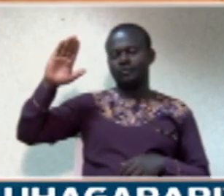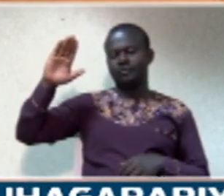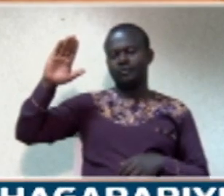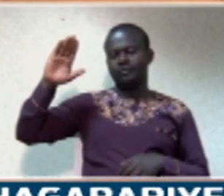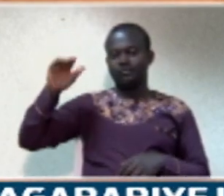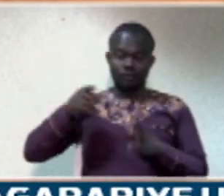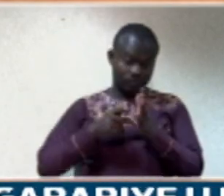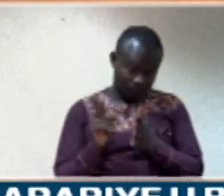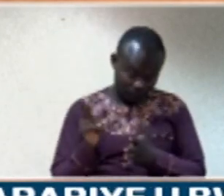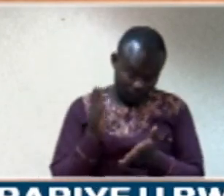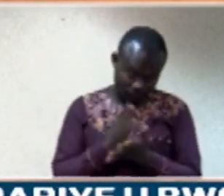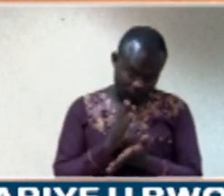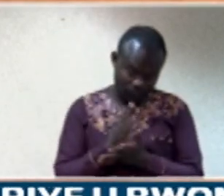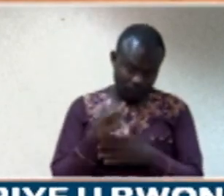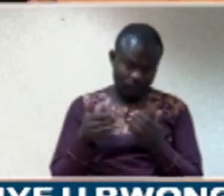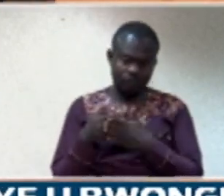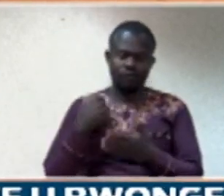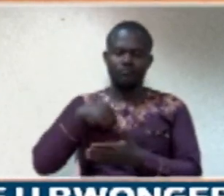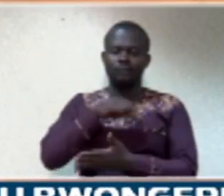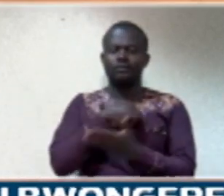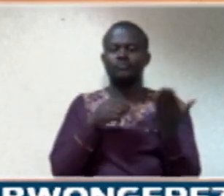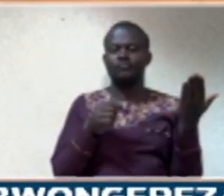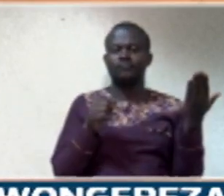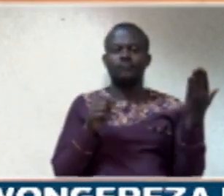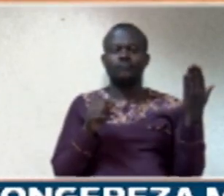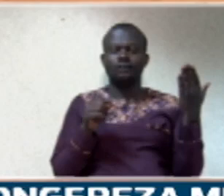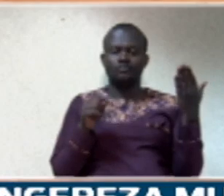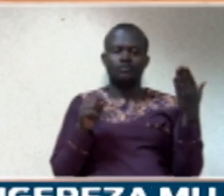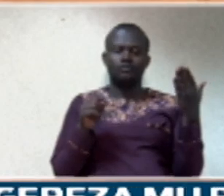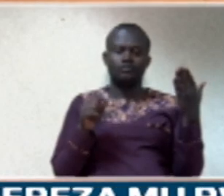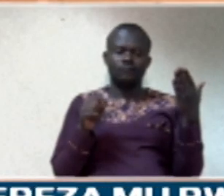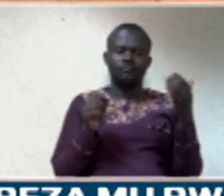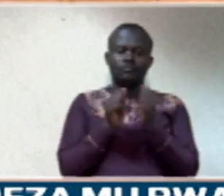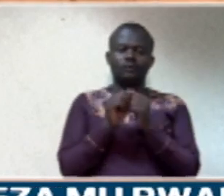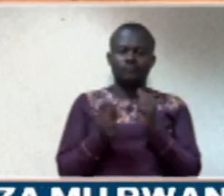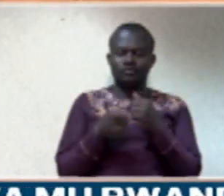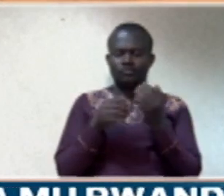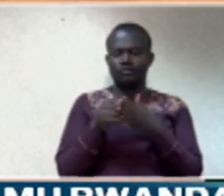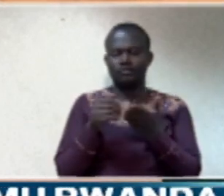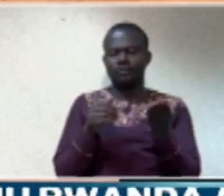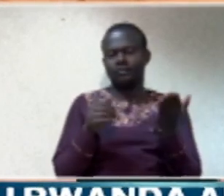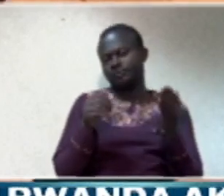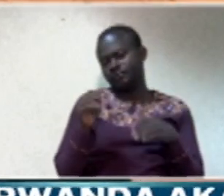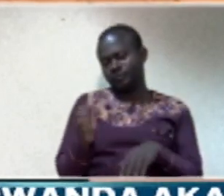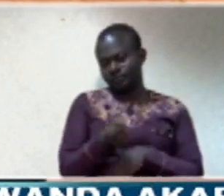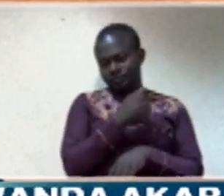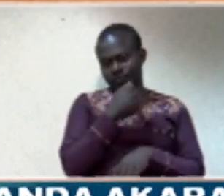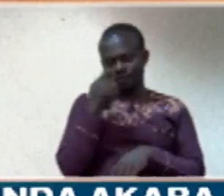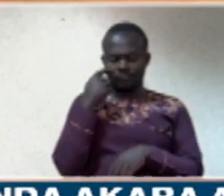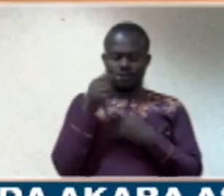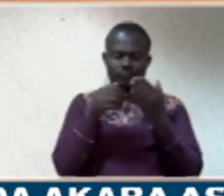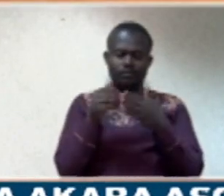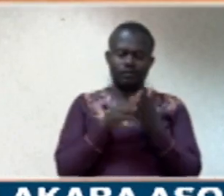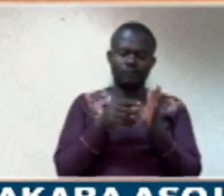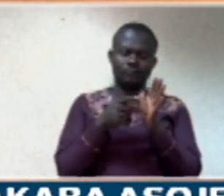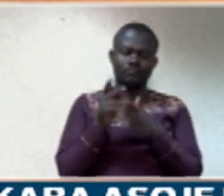Twaraguhemba. Cyane mesha ubu ndi nayo. Hangahe? Ubu hari 10. Ubu ngane ninyakuraho indi kinzani